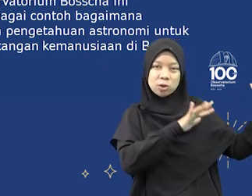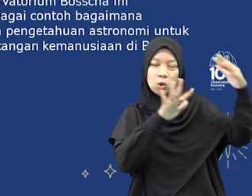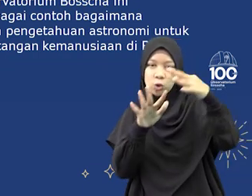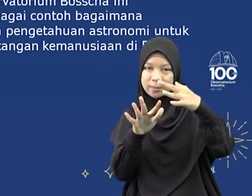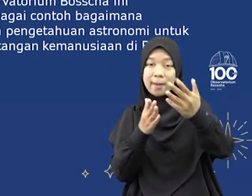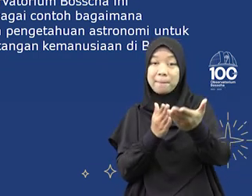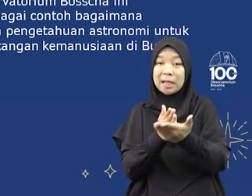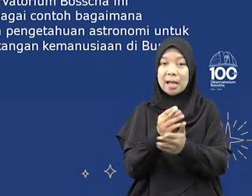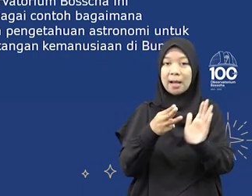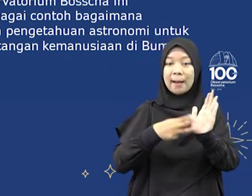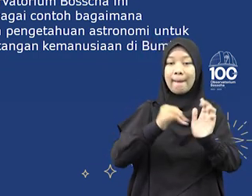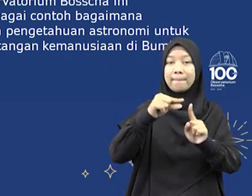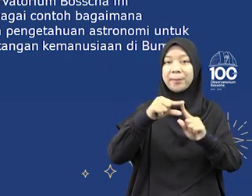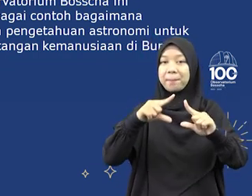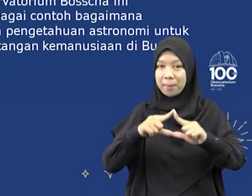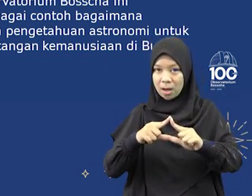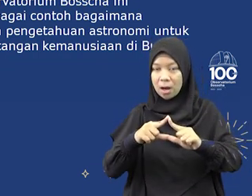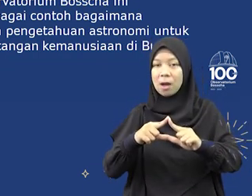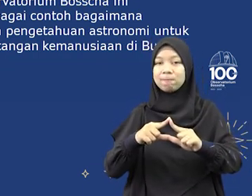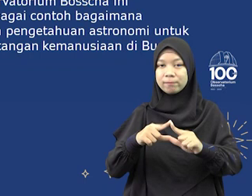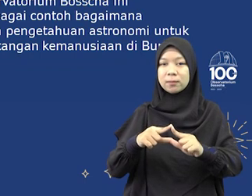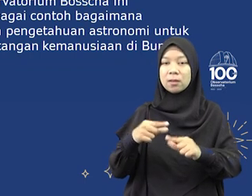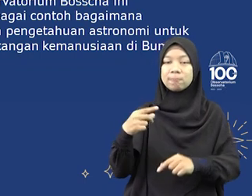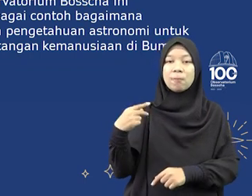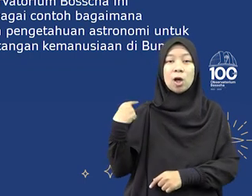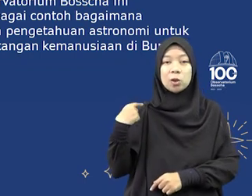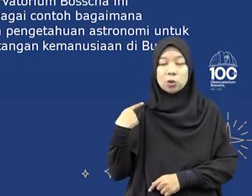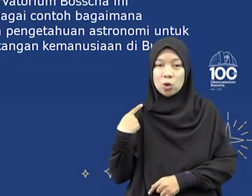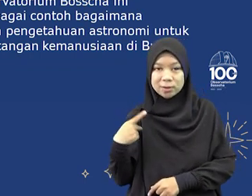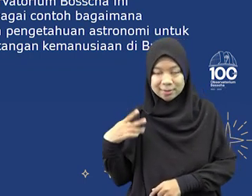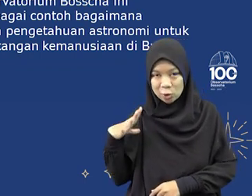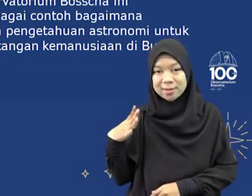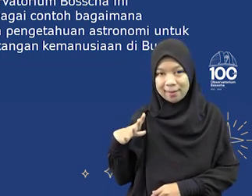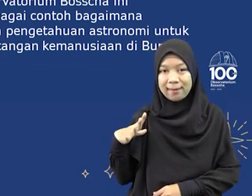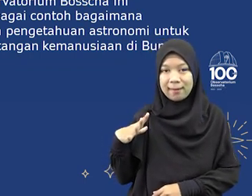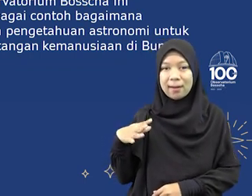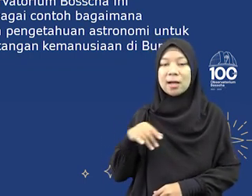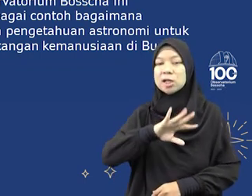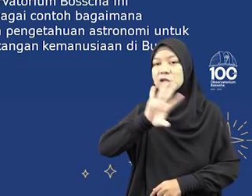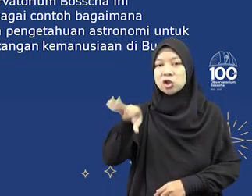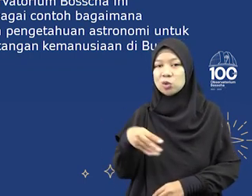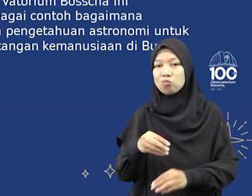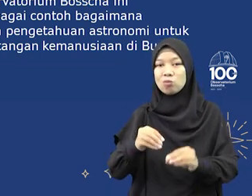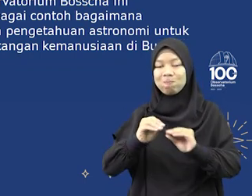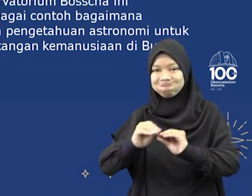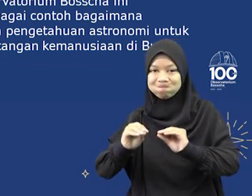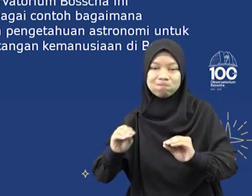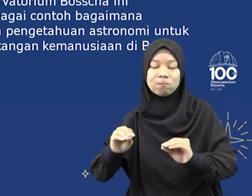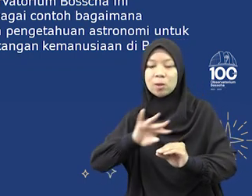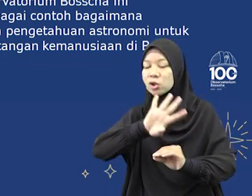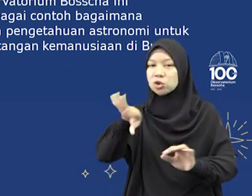MIPA dosen tendiknya juga yang menjaga fasilitas ini para mitranya